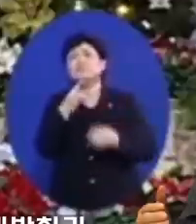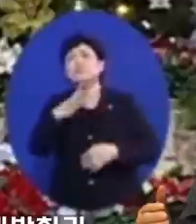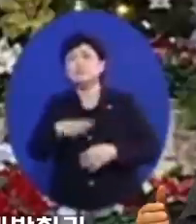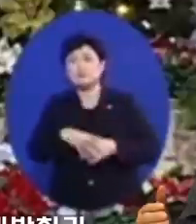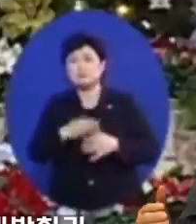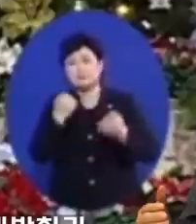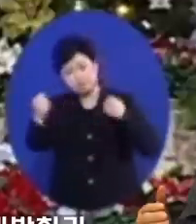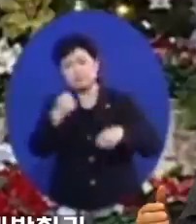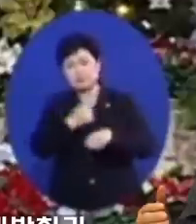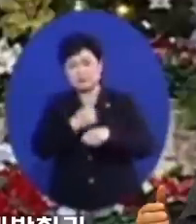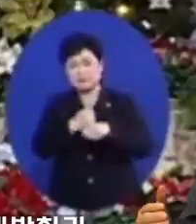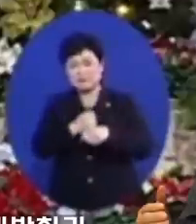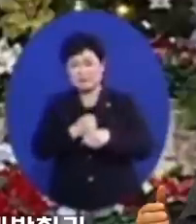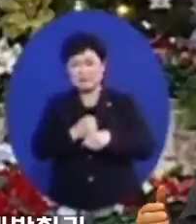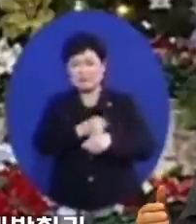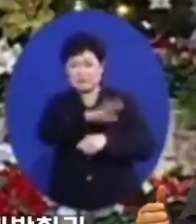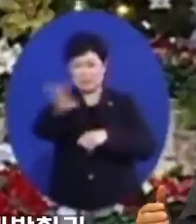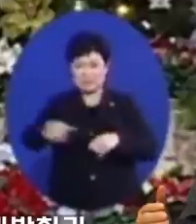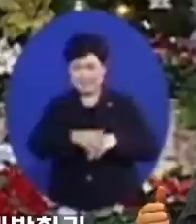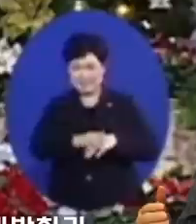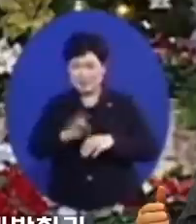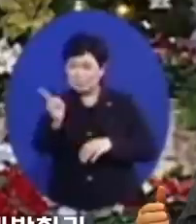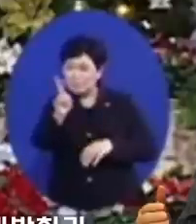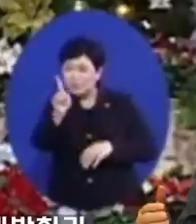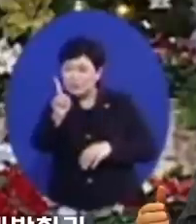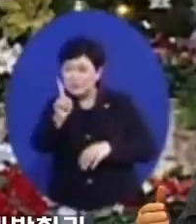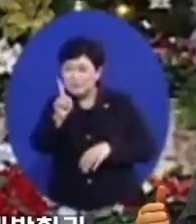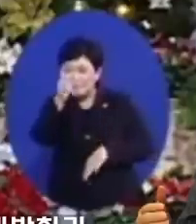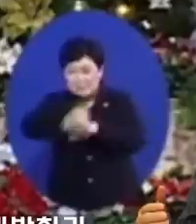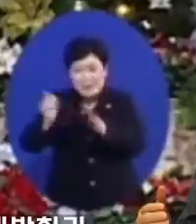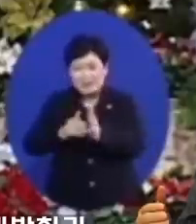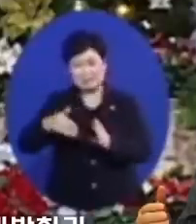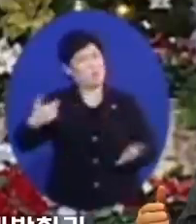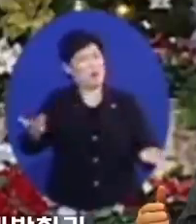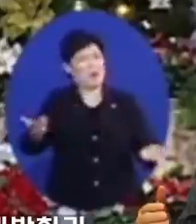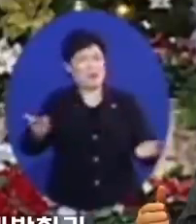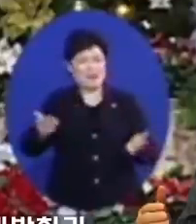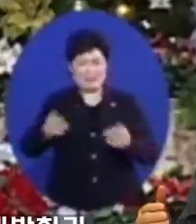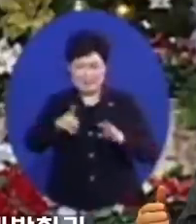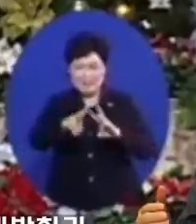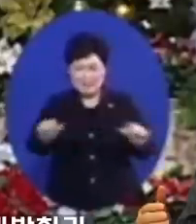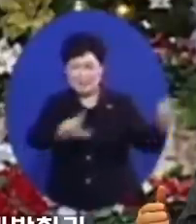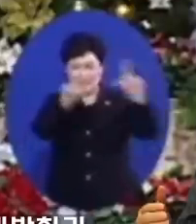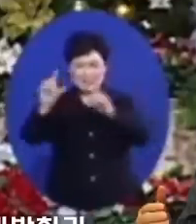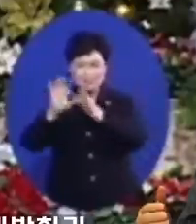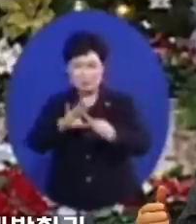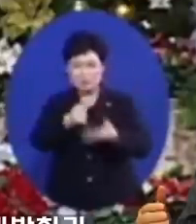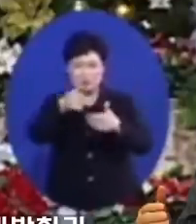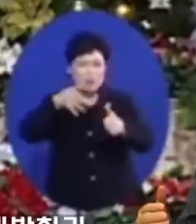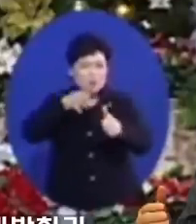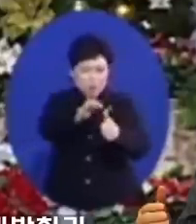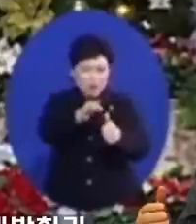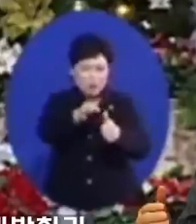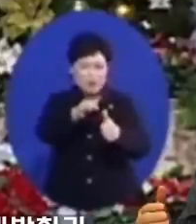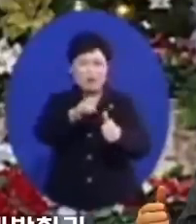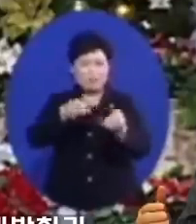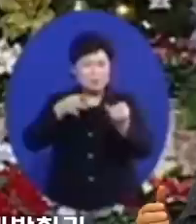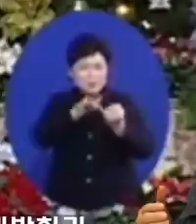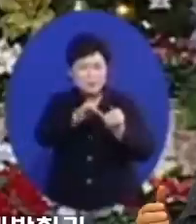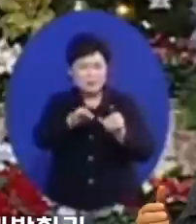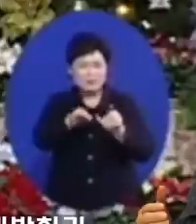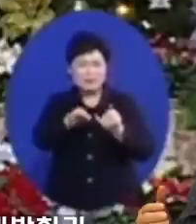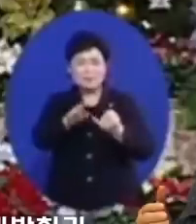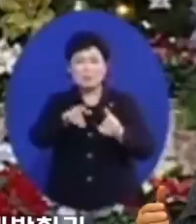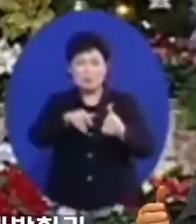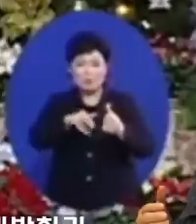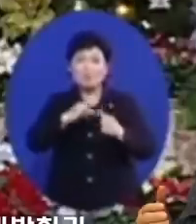우리 인생은 끝까지 무엇이 될지 모릅니다. 이 땅에 살면서 주님이 부르시는 그날까지 나이나 환경,